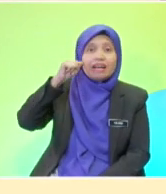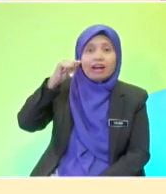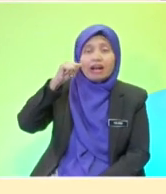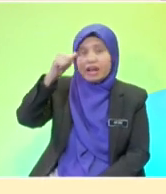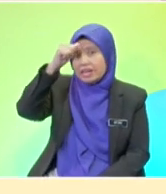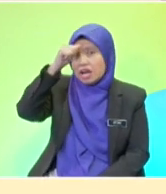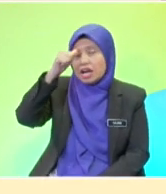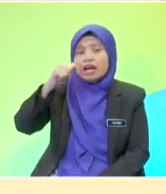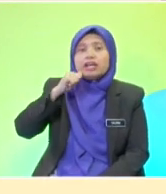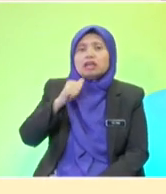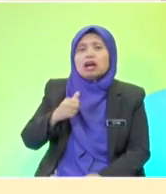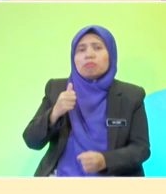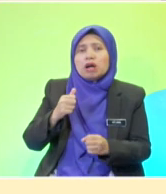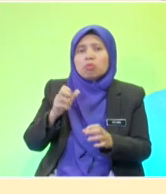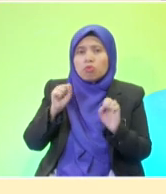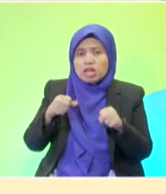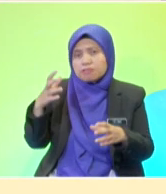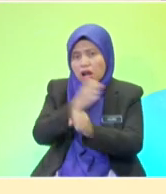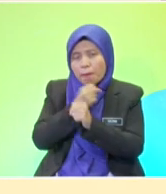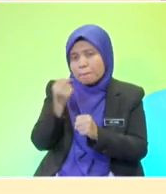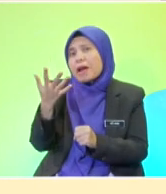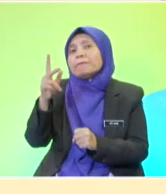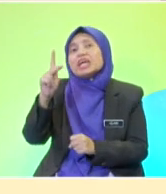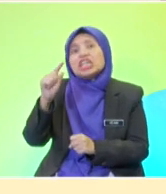Pantas Kenapa